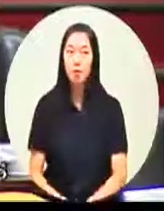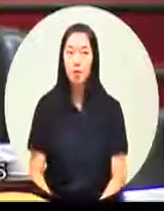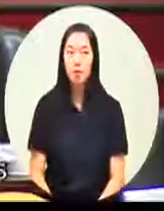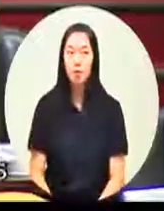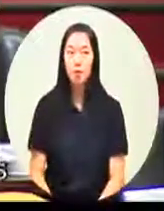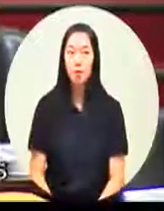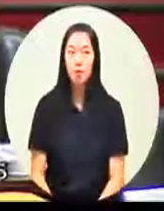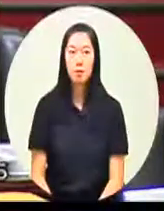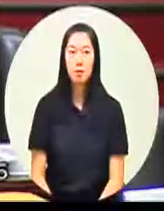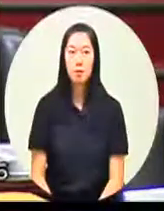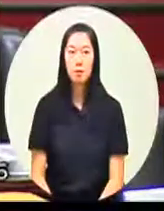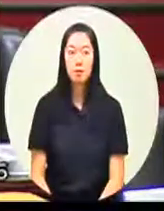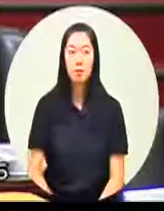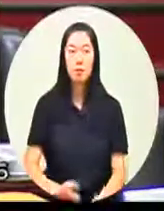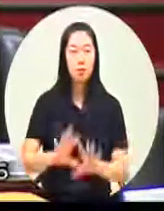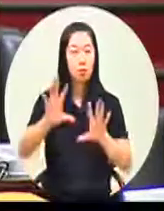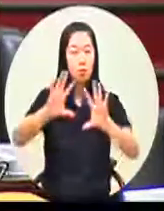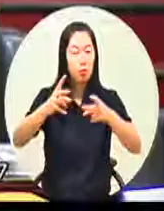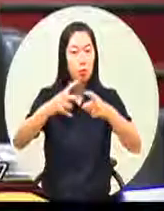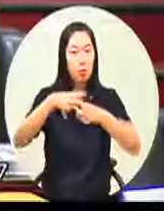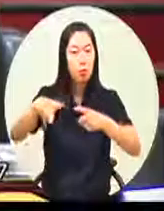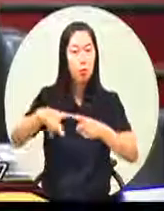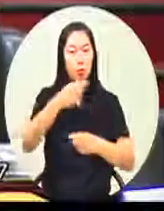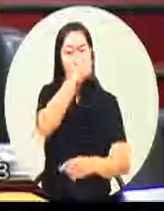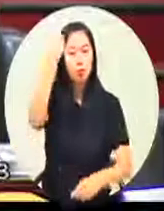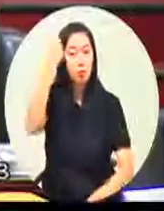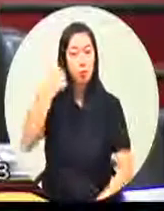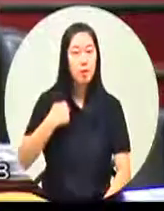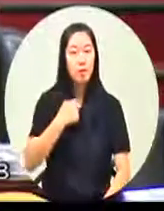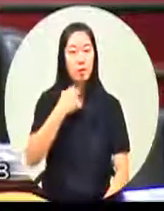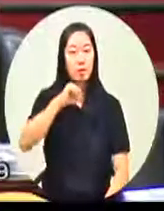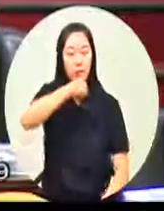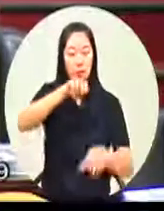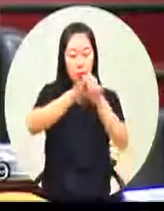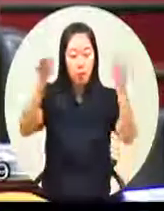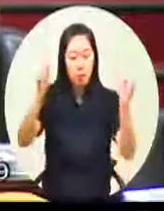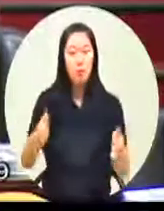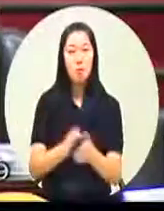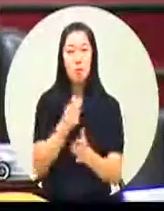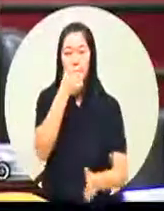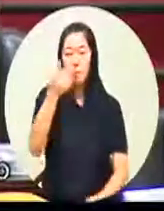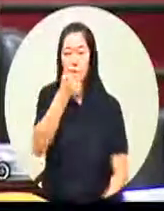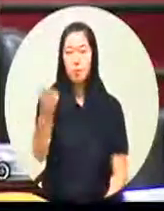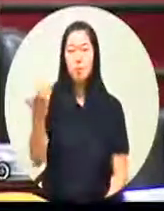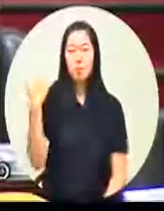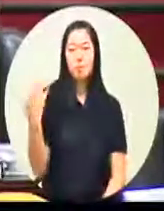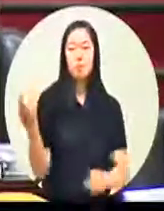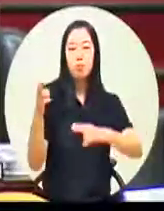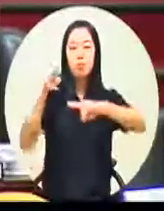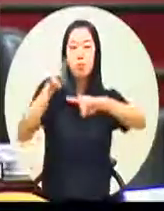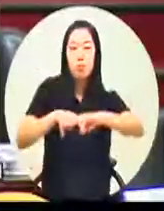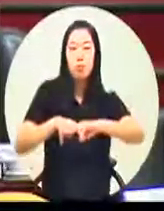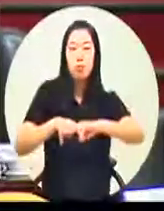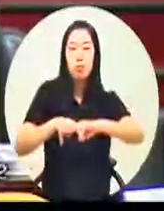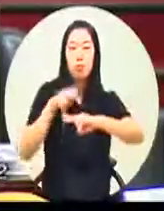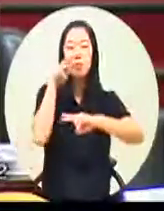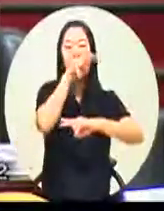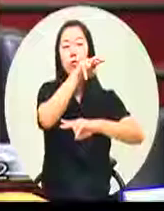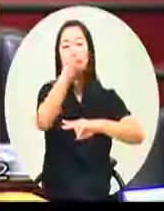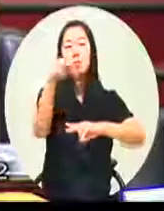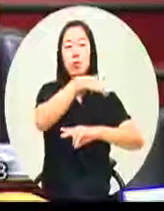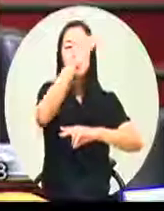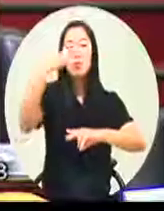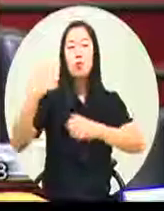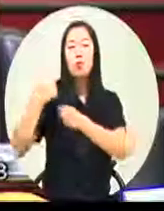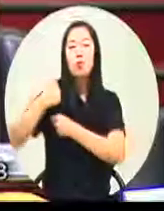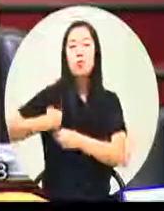福安国小的司令台那边，蒋介石曾经坐在那边来看他的山上的军队，他